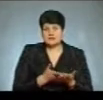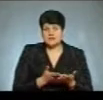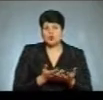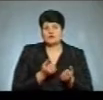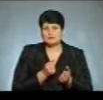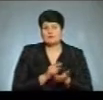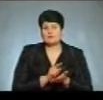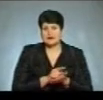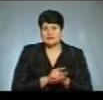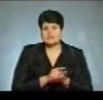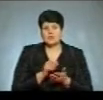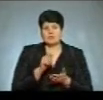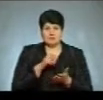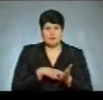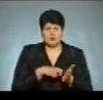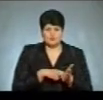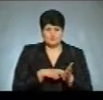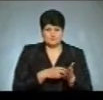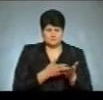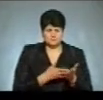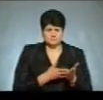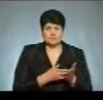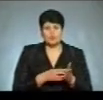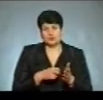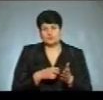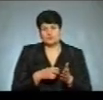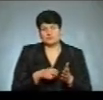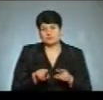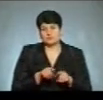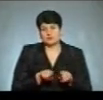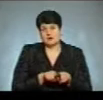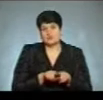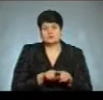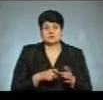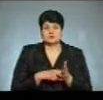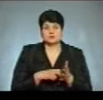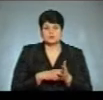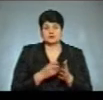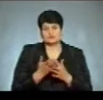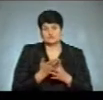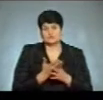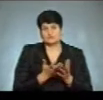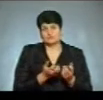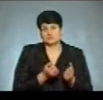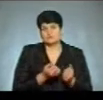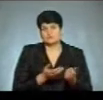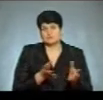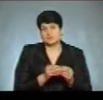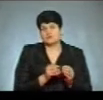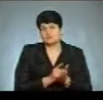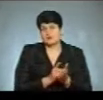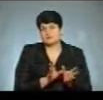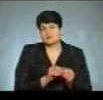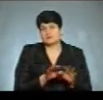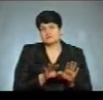отримував пенсію через Укрпошту, то поштар доставить цю пенсію, вибачте, субсидію разом з пенсією за